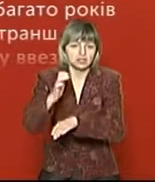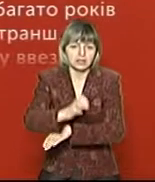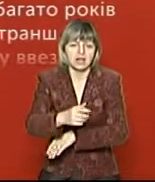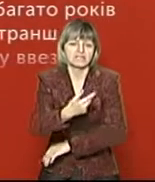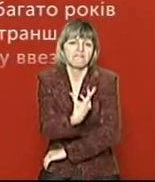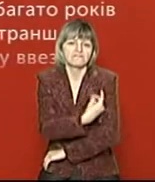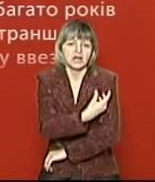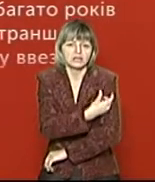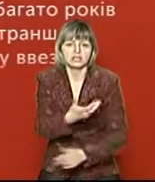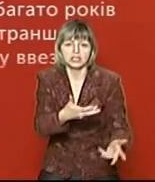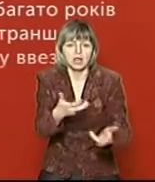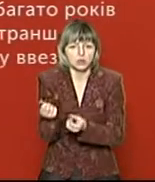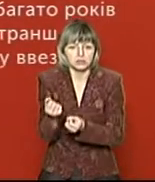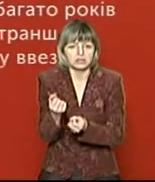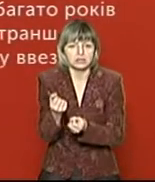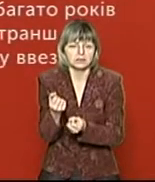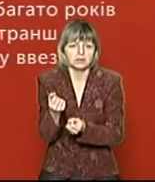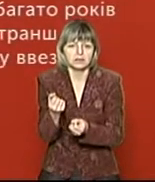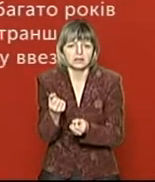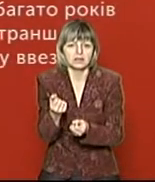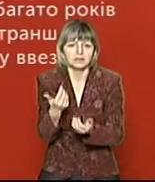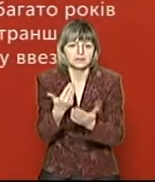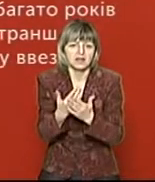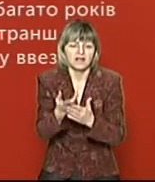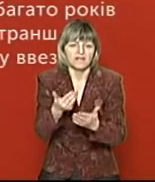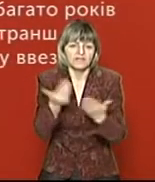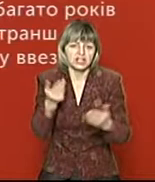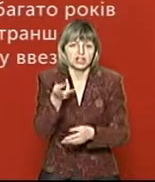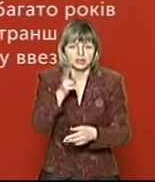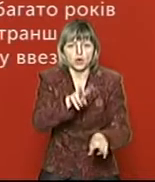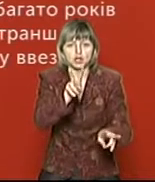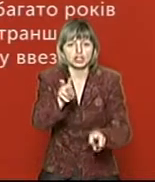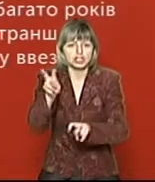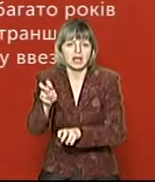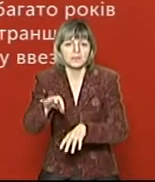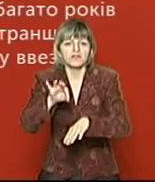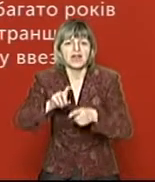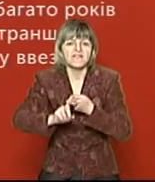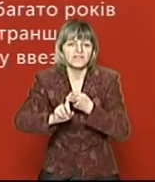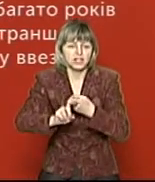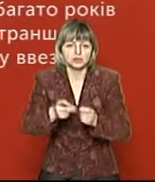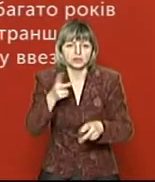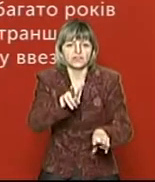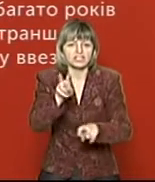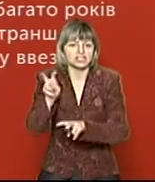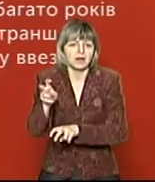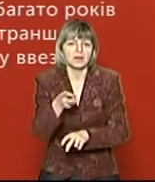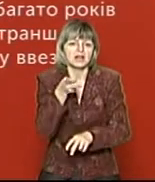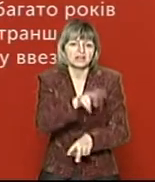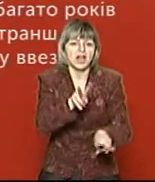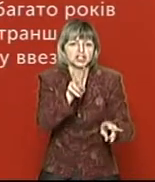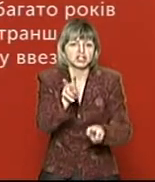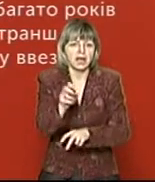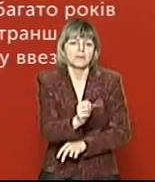вакцина надійшла в акції грип тетра від двох штамів вірусу грипу, але там два штама А і два штама